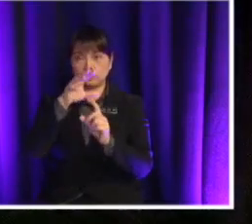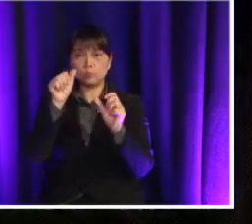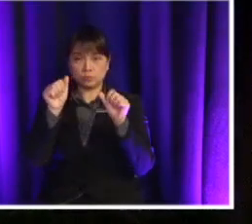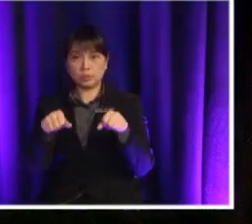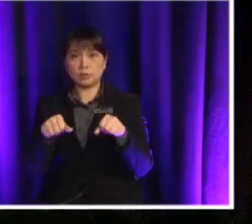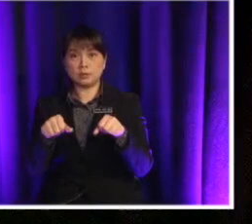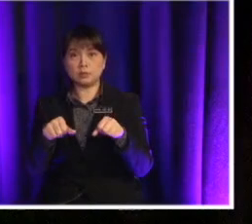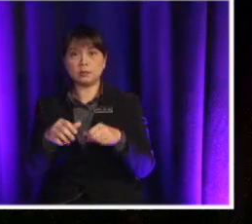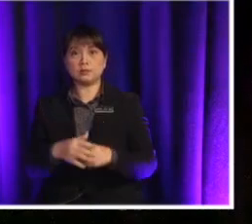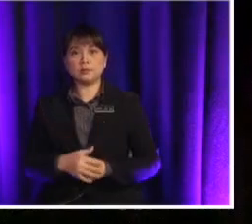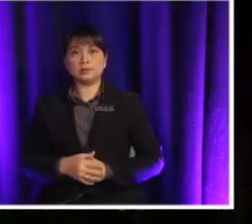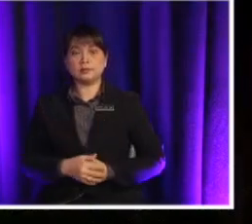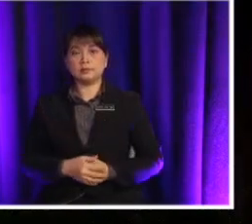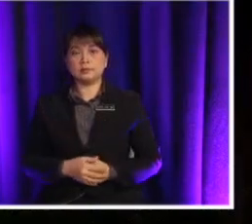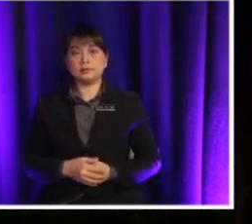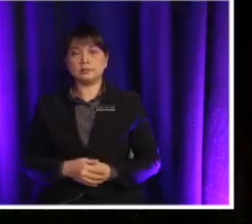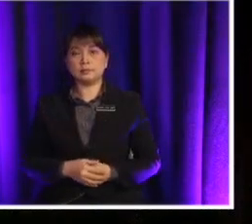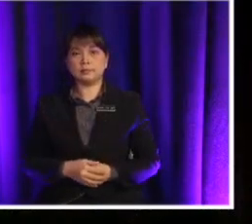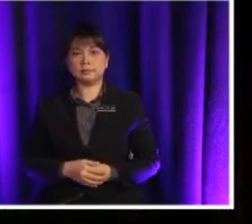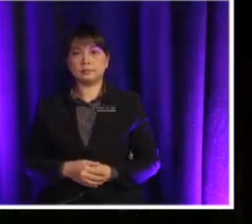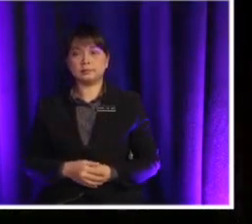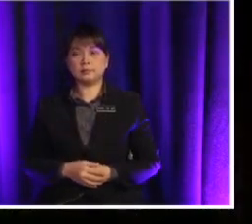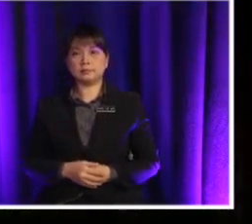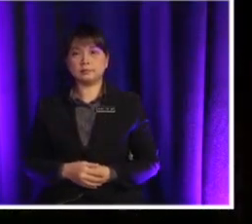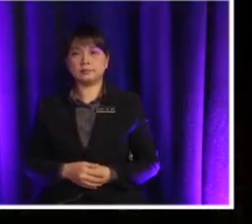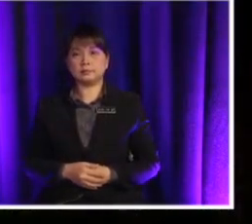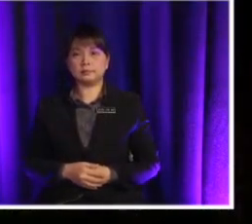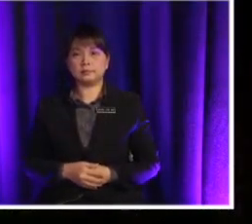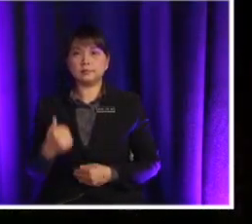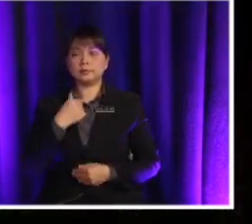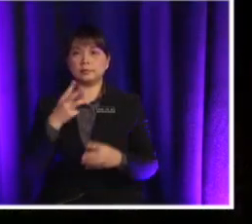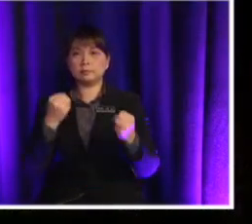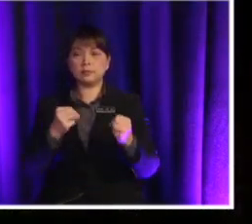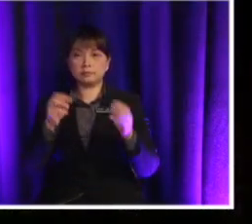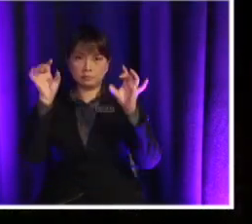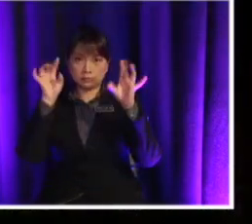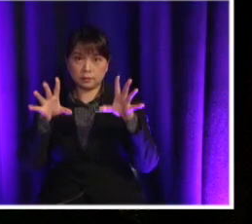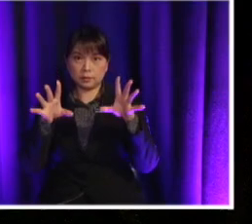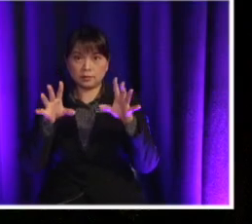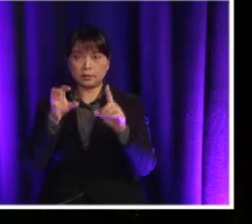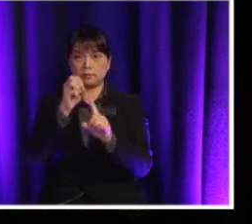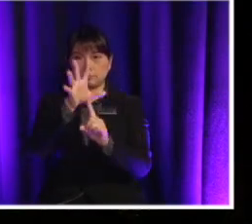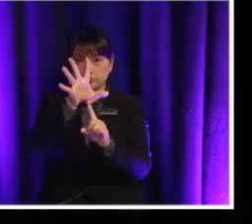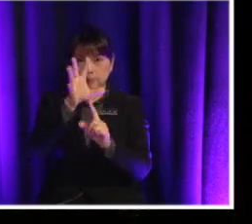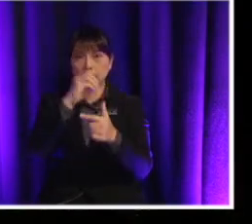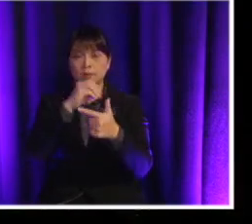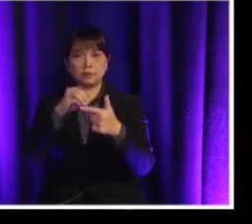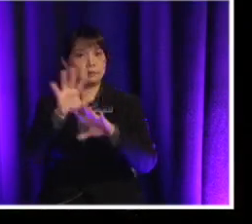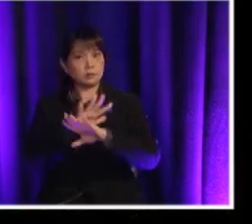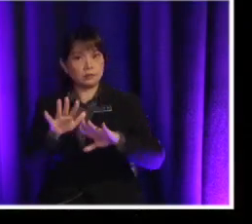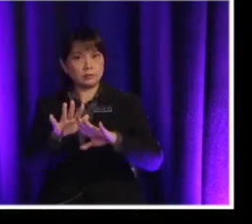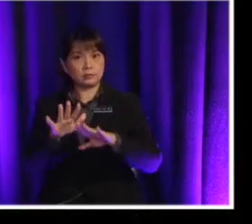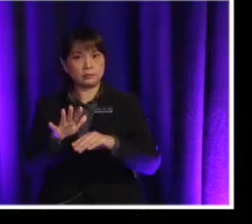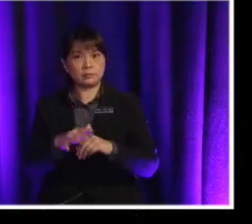cikgu. Okey. Dia dah gelap sikit dah cikgu. Okey, kita dah uji kita dah gelap sikit, sama ada ia menyala ataupun tidak. Jadi macam mana cikgu, kita nak beri